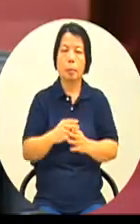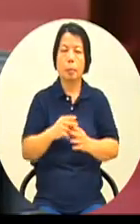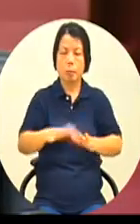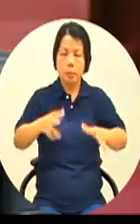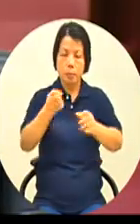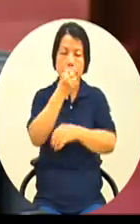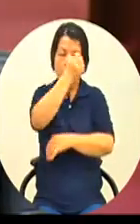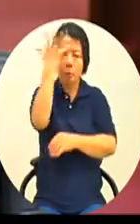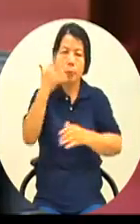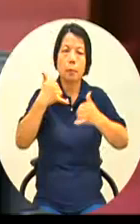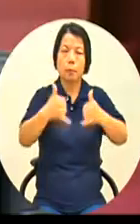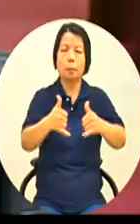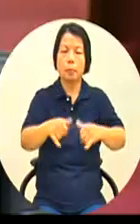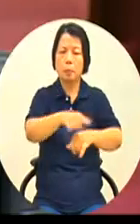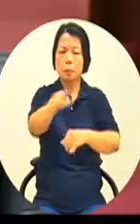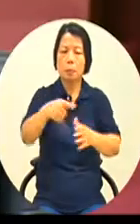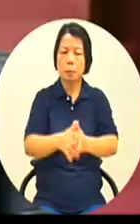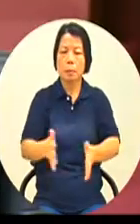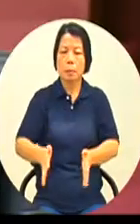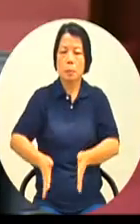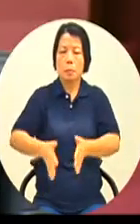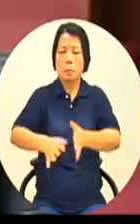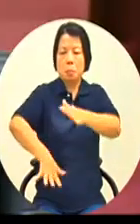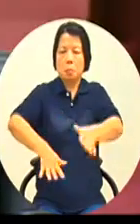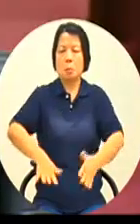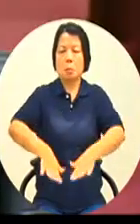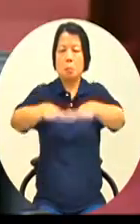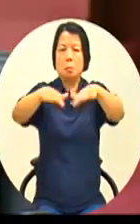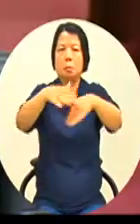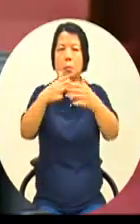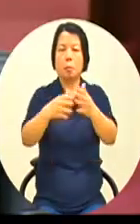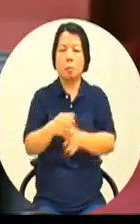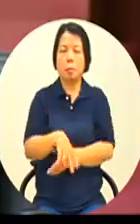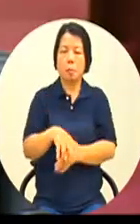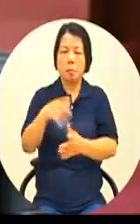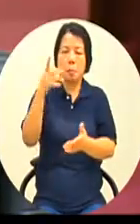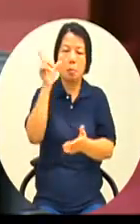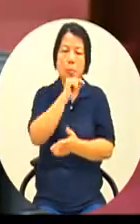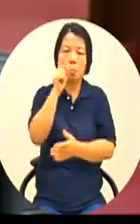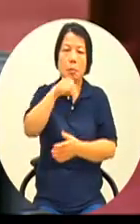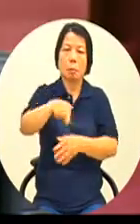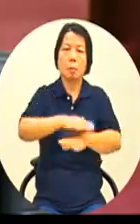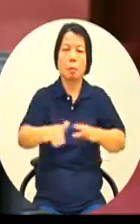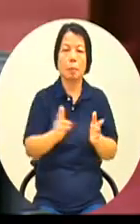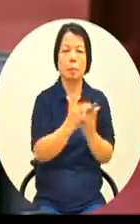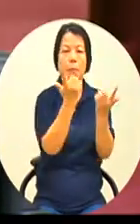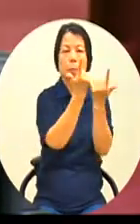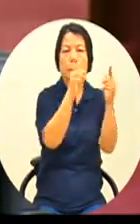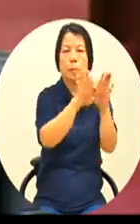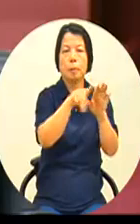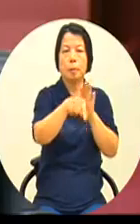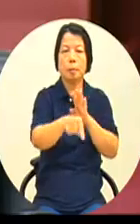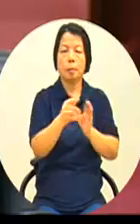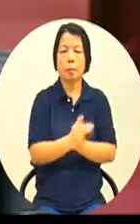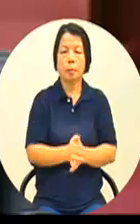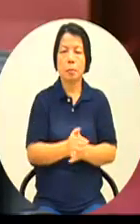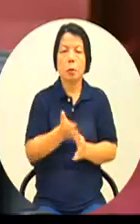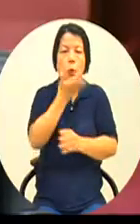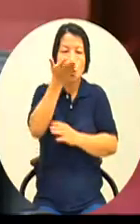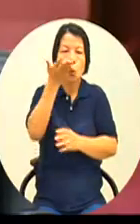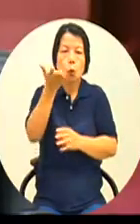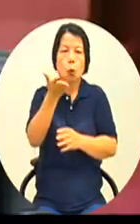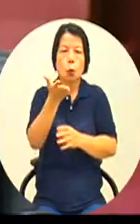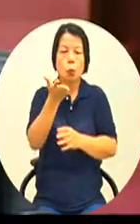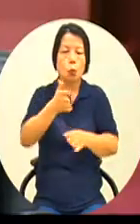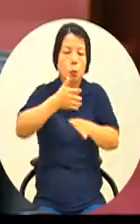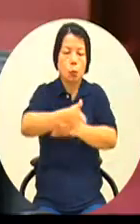吼、哦。遐不是饮水嘛，遐地下道吼，啊，佮另外一个咧，就是北门啊，吼，遐曾经咧，吼，游览车在遐，我都帮扫扫流，对不